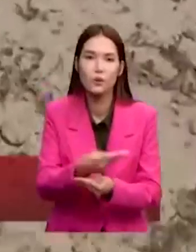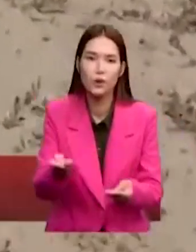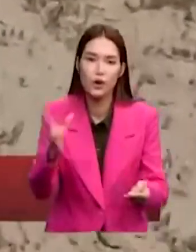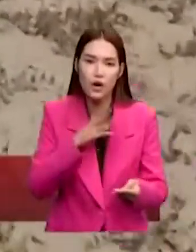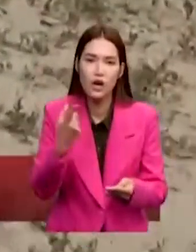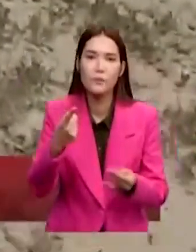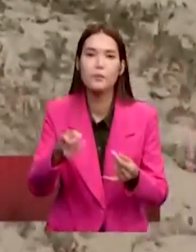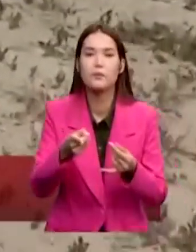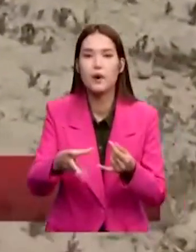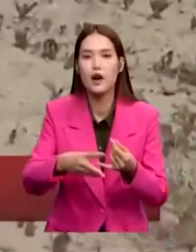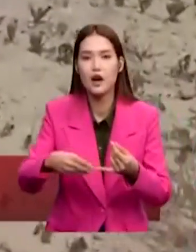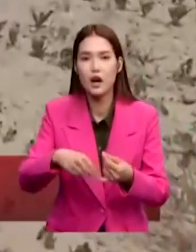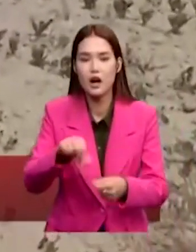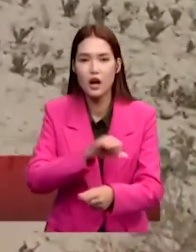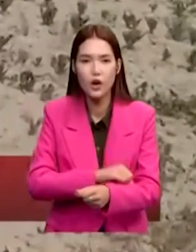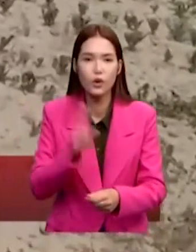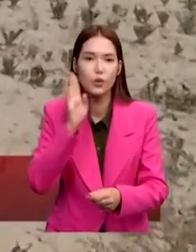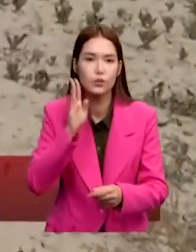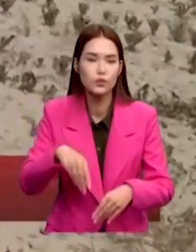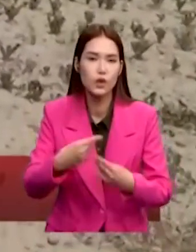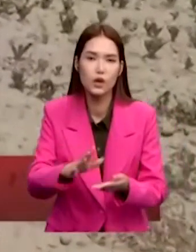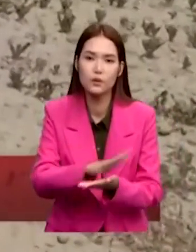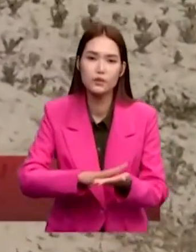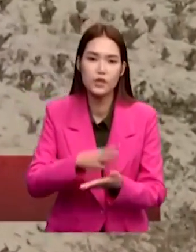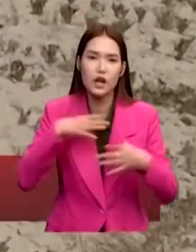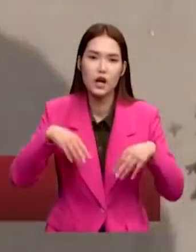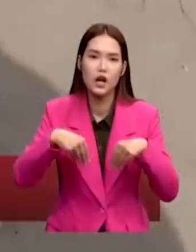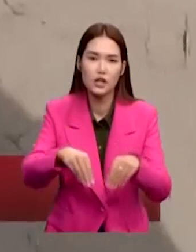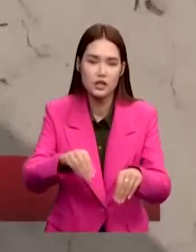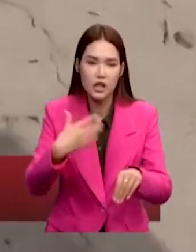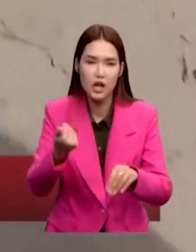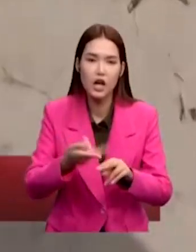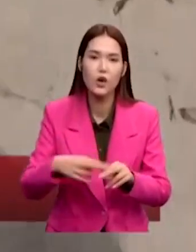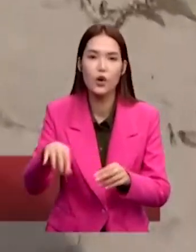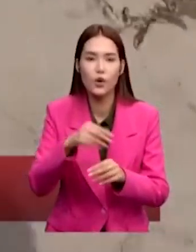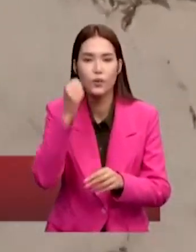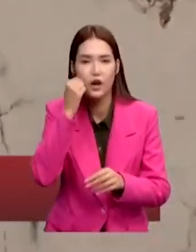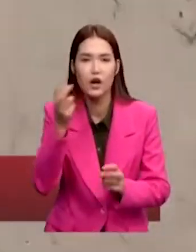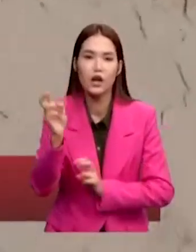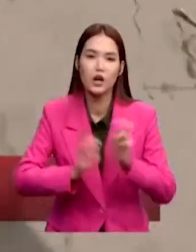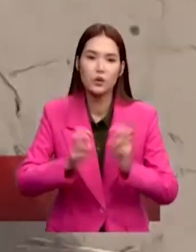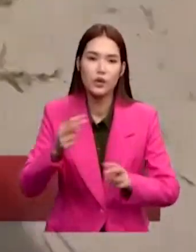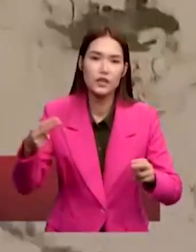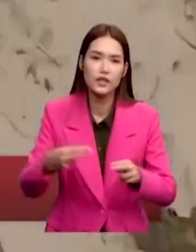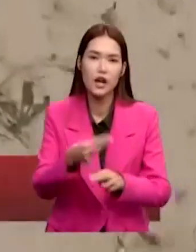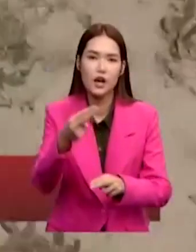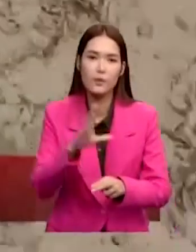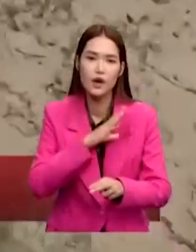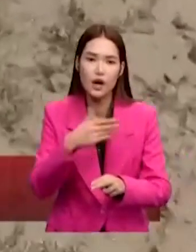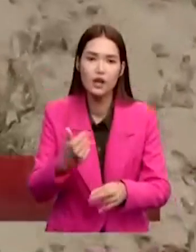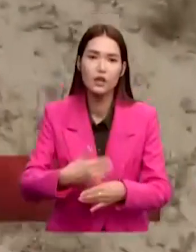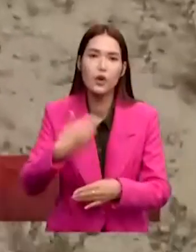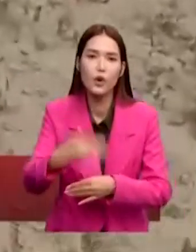1000 гектар қызылша алқабына су мүлдем бармаған. Одан бөлек көктемгі үсік пен жаздағы шегіртке де өнімге кесірін тигізіпті. Бұған